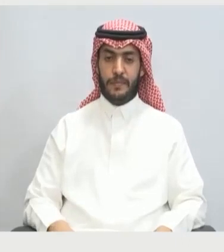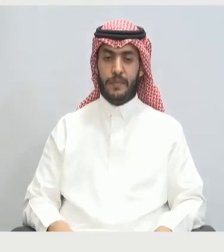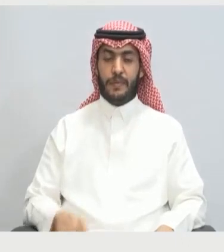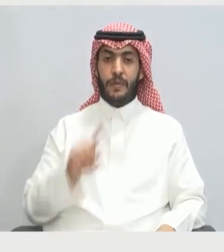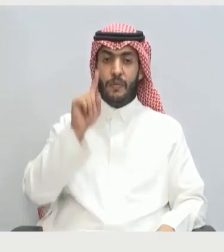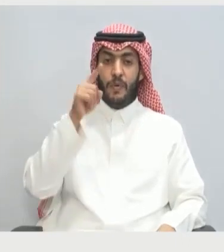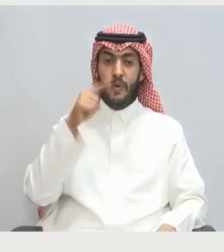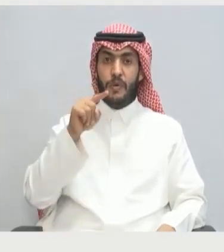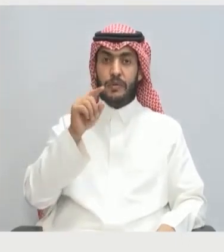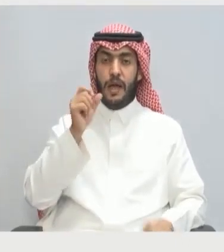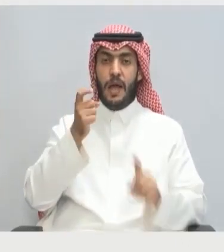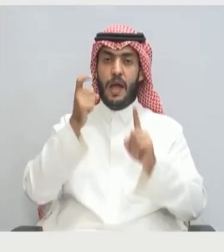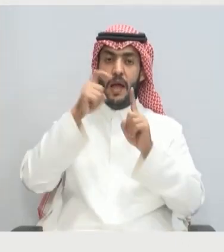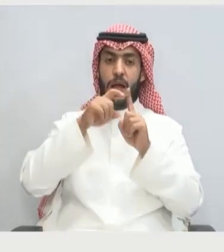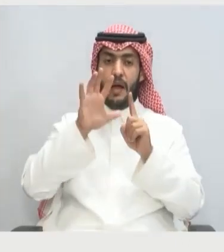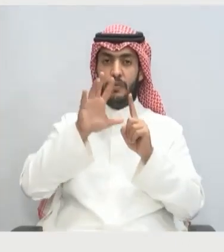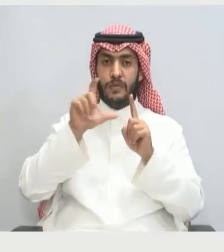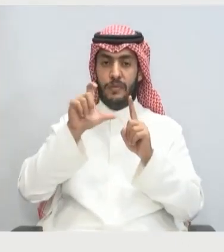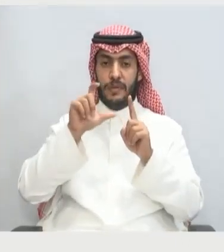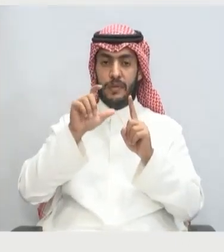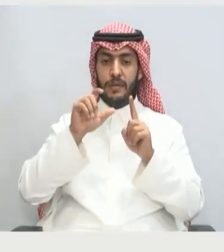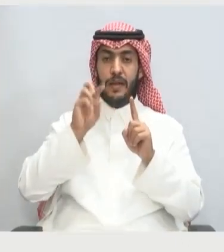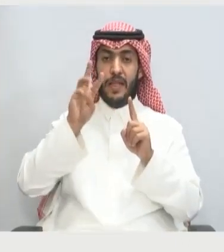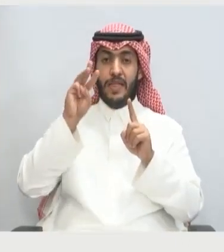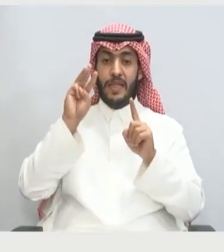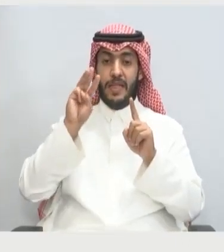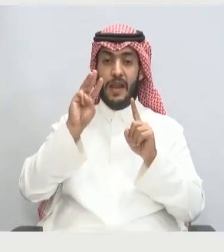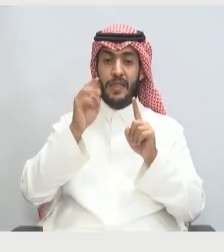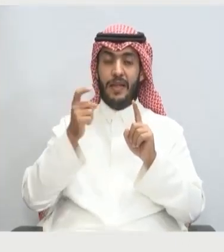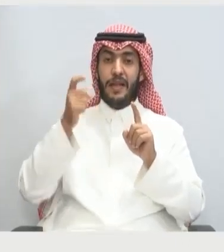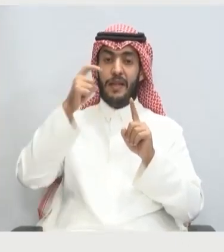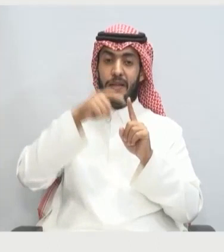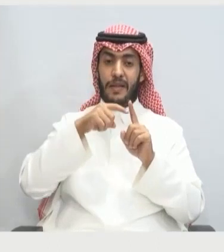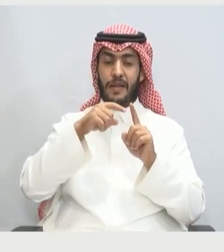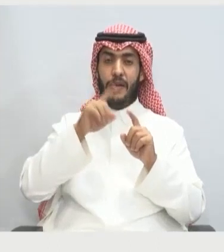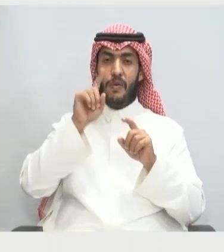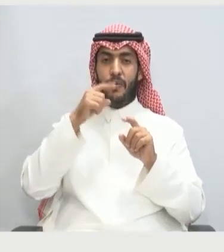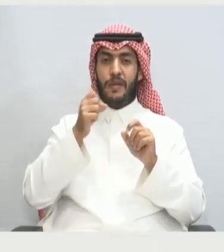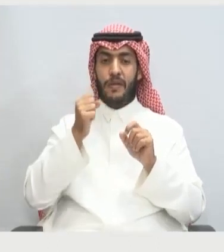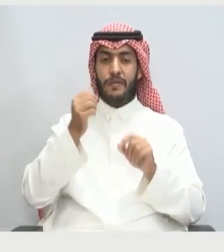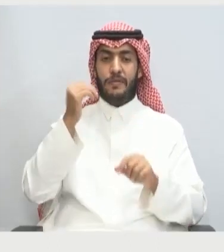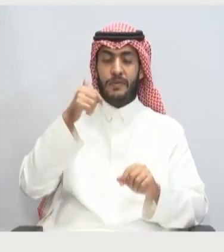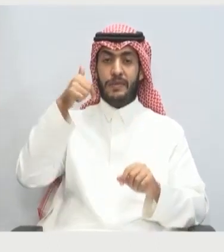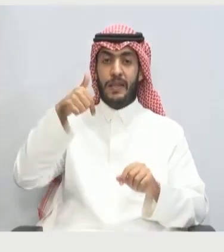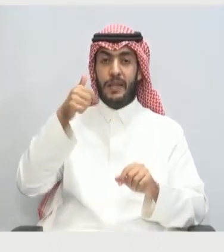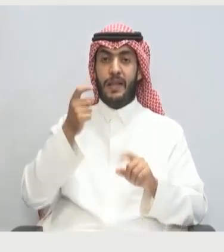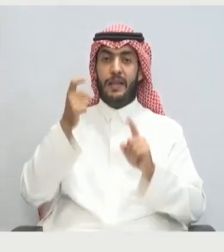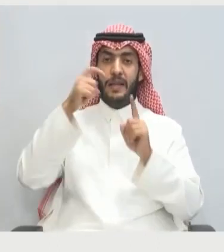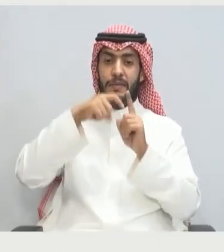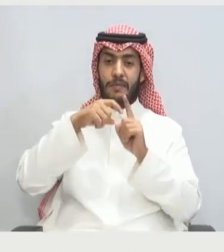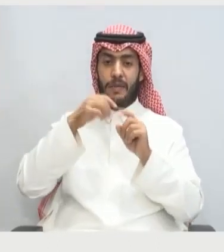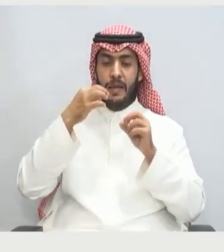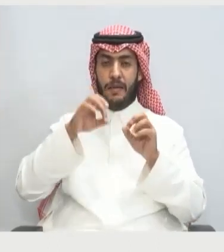ونص سيكون اقوى من ال 75 احسنتم الثلاثه سيكون اقوى من الوا وص والسته اقوى منهم